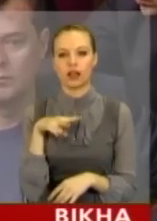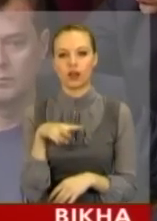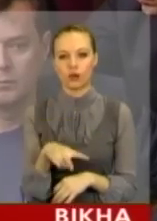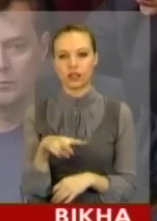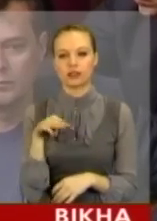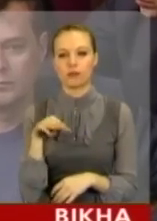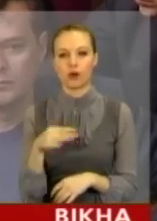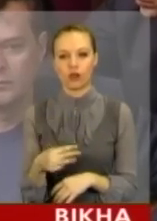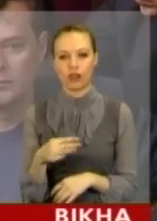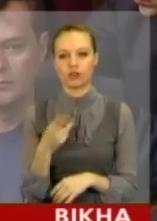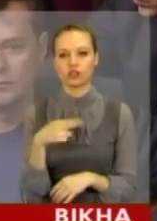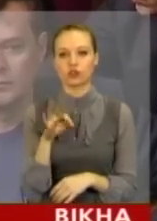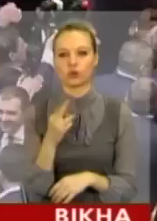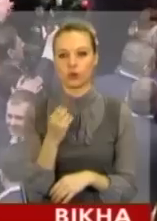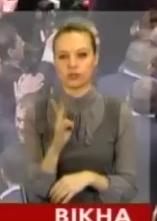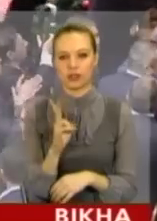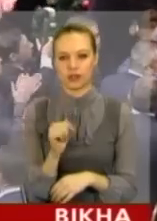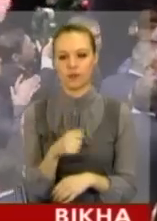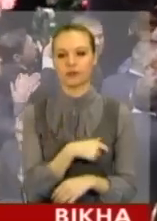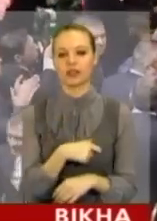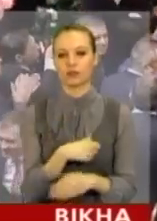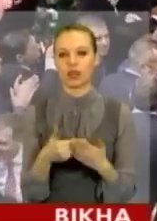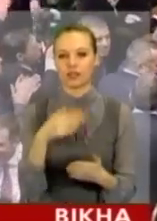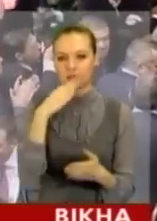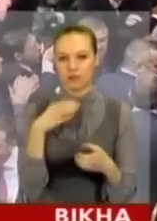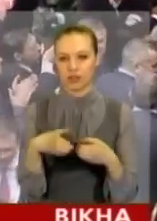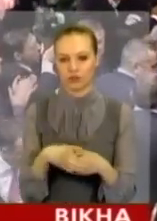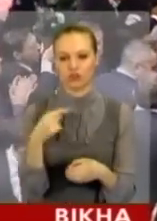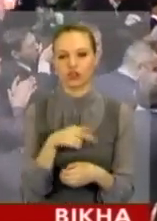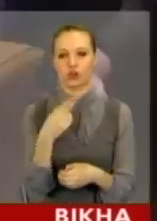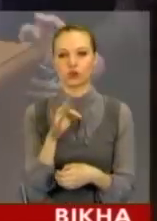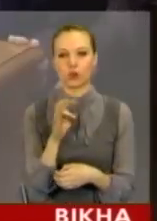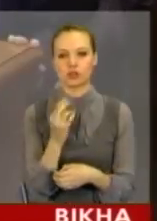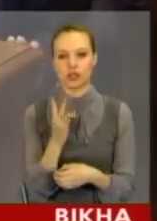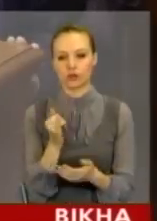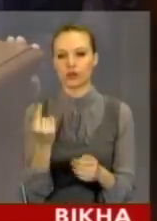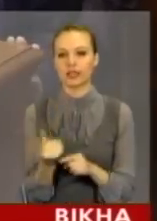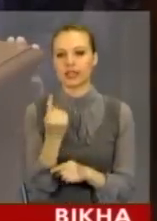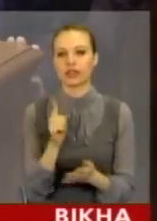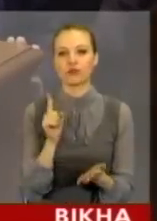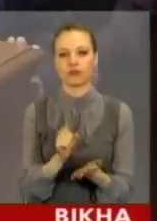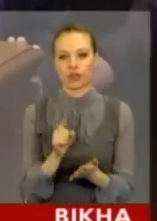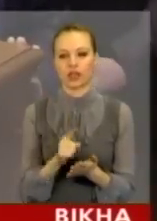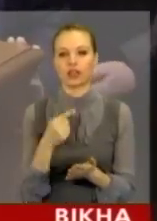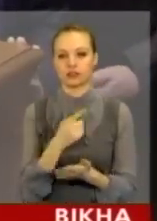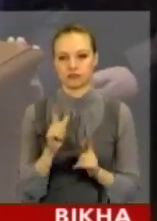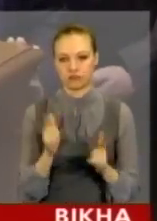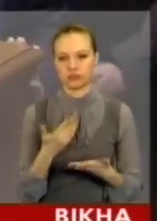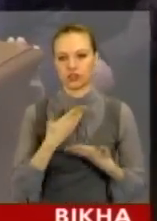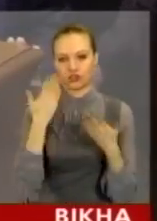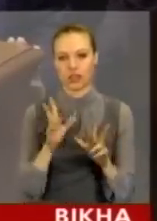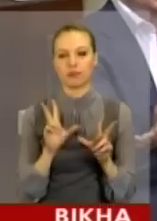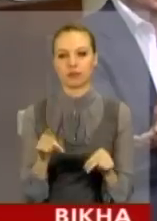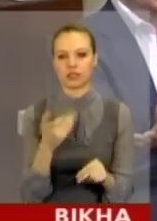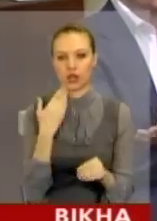Леоніда Миколаєвича Даценка. Депутатові від батьківщини Леонідові Даценку єдиному вдається твердо зачитати присягу